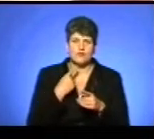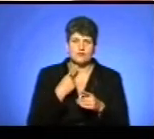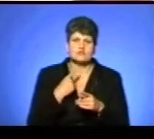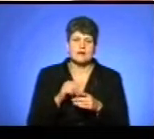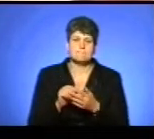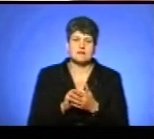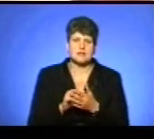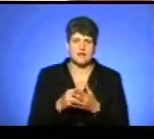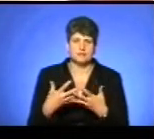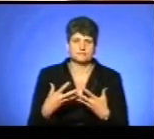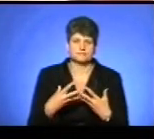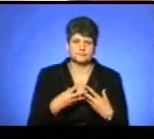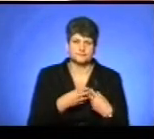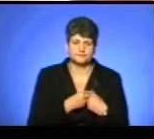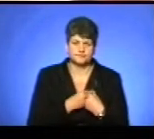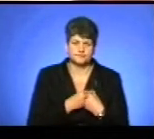Тобто,